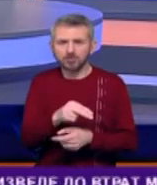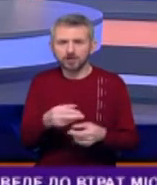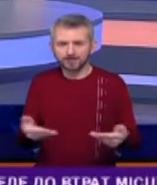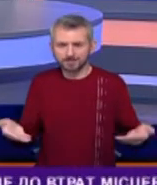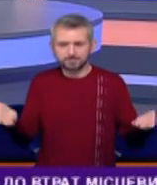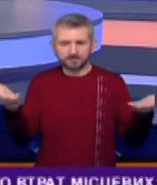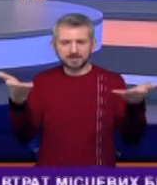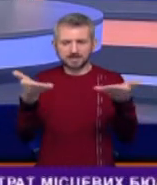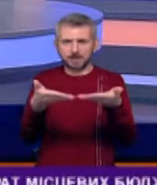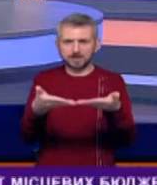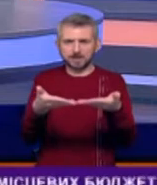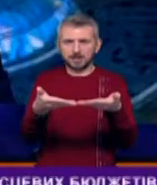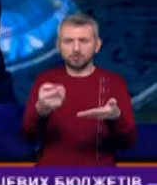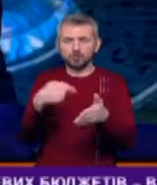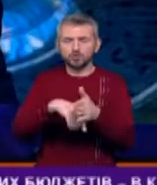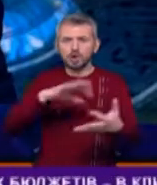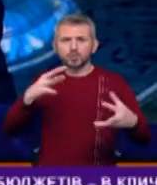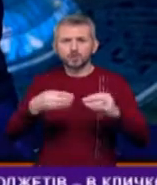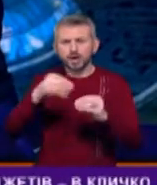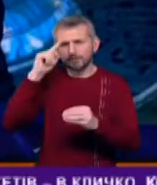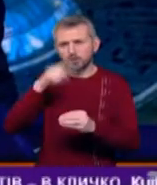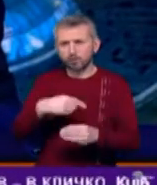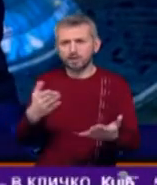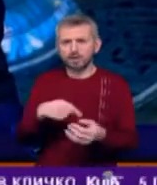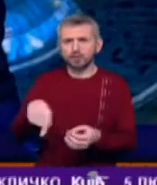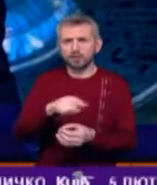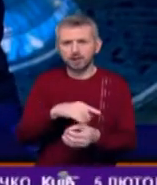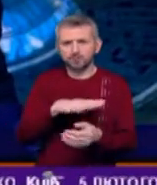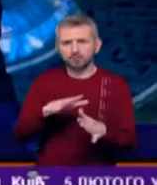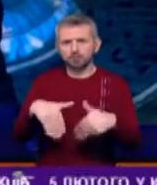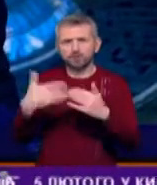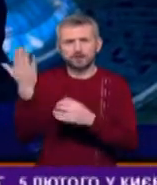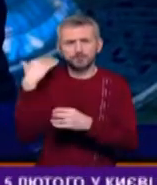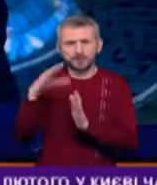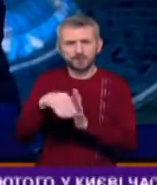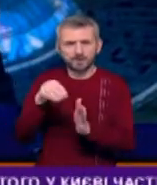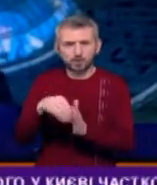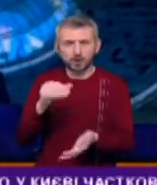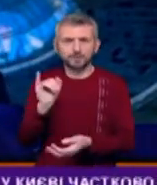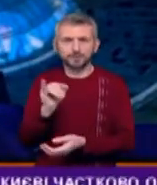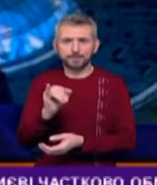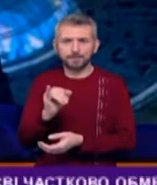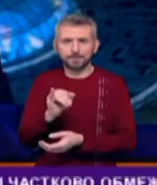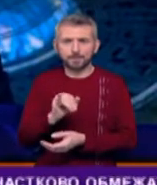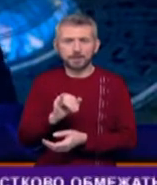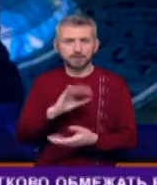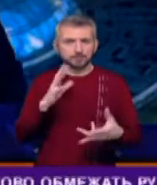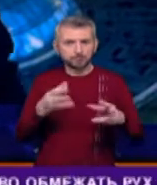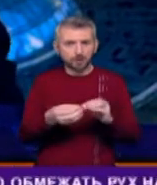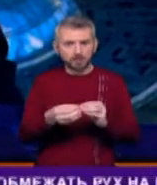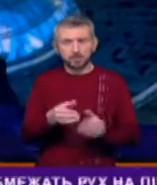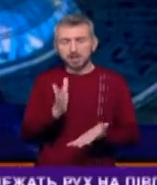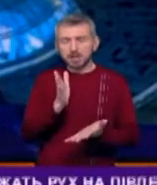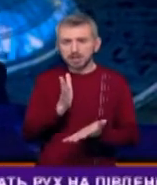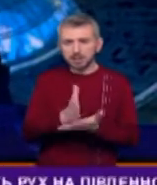співставити, тому що результат він відомий, який вони пропагували там на якихось виборах. І те, до чого прийшли, тобто і є